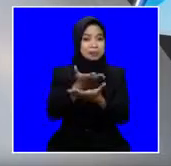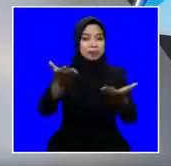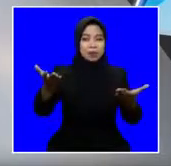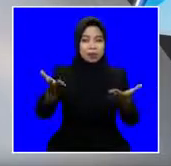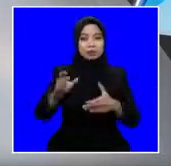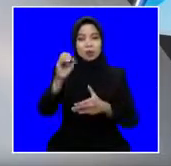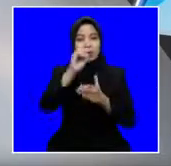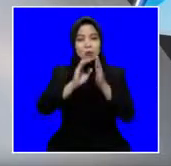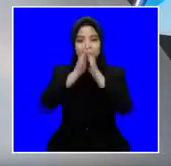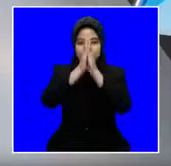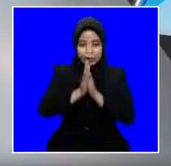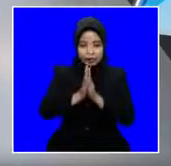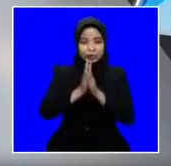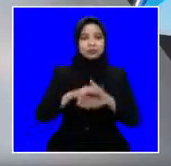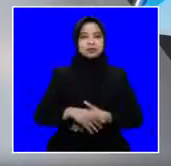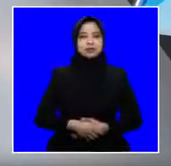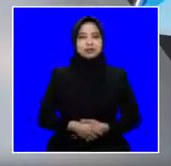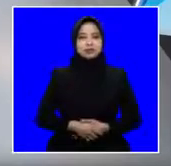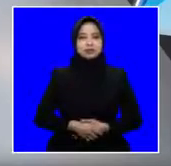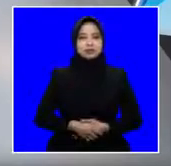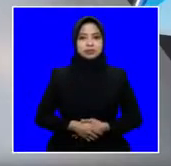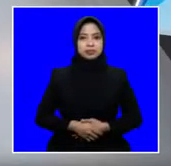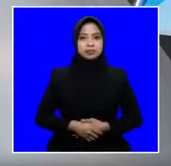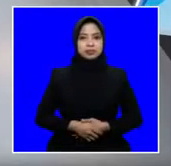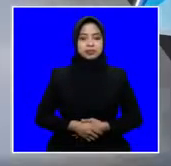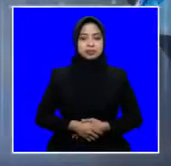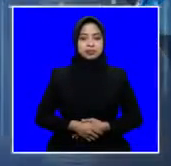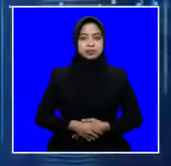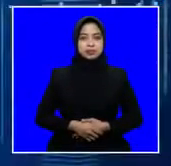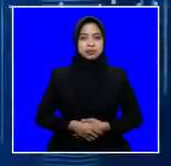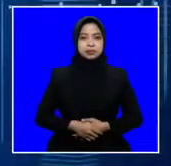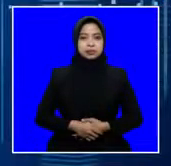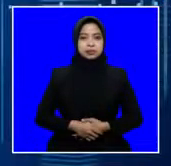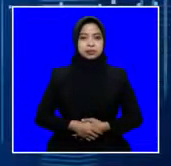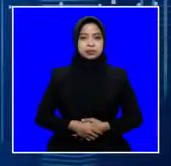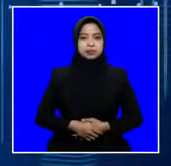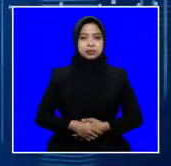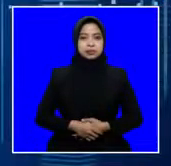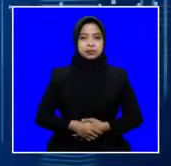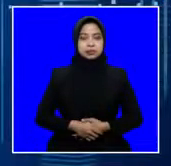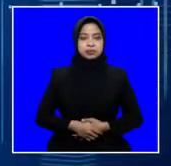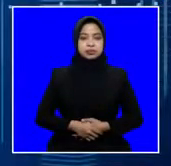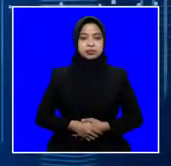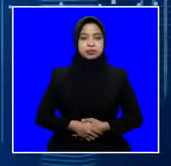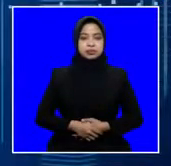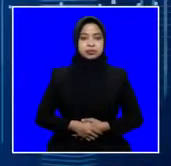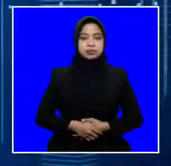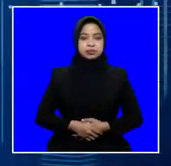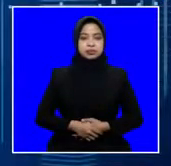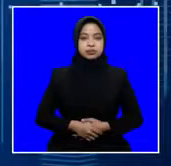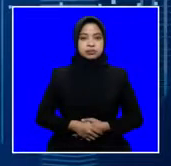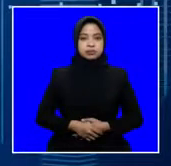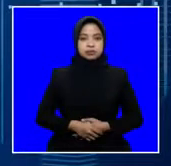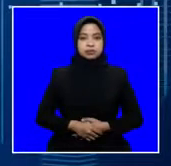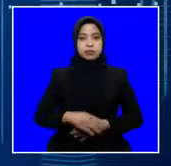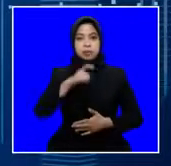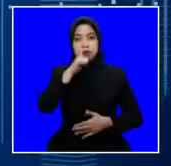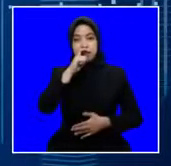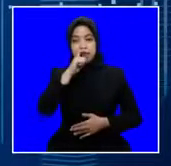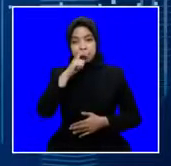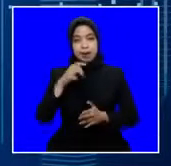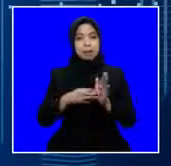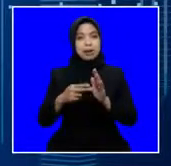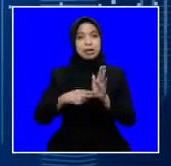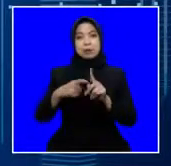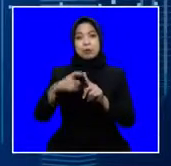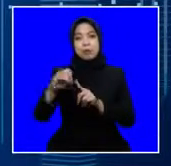Om Swastiastu, Namo Buddhaya, salam kebajikan. Para hadirin yang kami hormati, dan di sini ada Bapak Menko, Pak